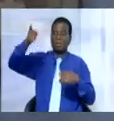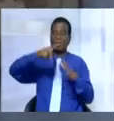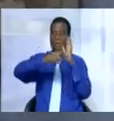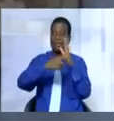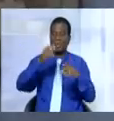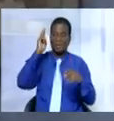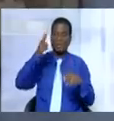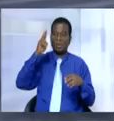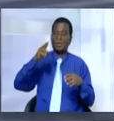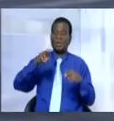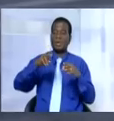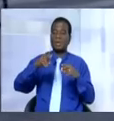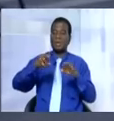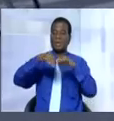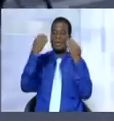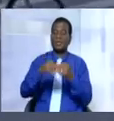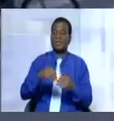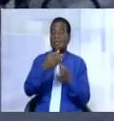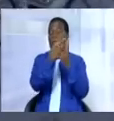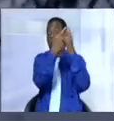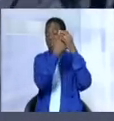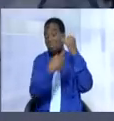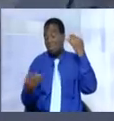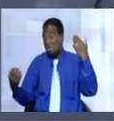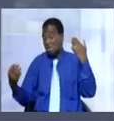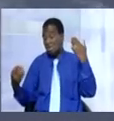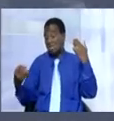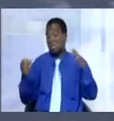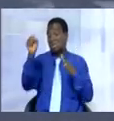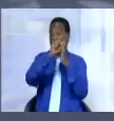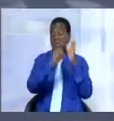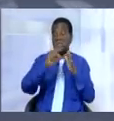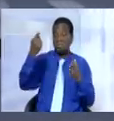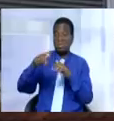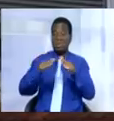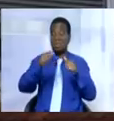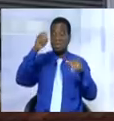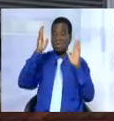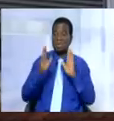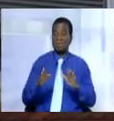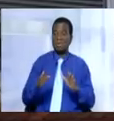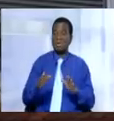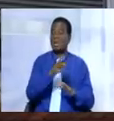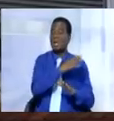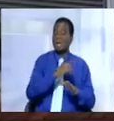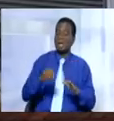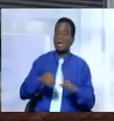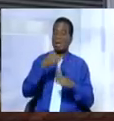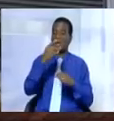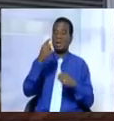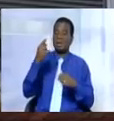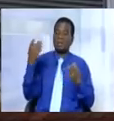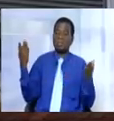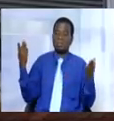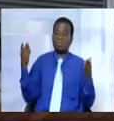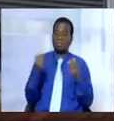son histoire, la famille Peugeot perd son statut de premier actionnaire du groupe. Pour 800 millions d'euros, le dragon chinois Dongfeng aura accès aux